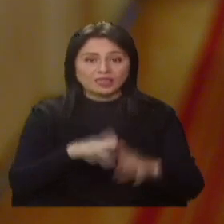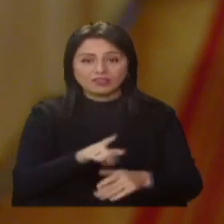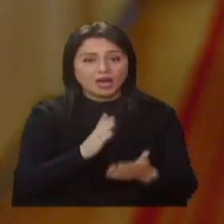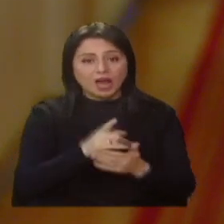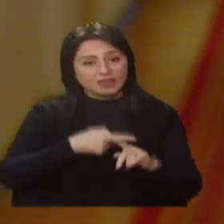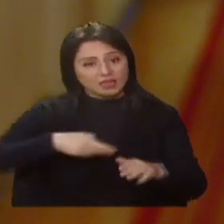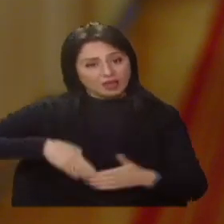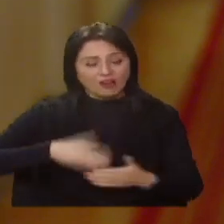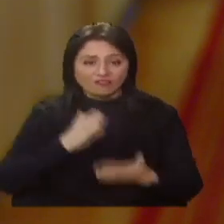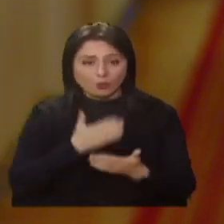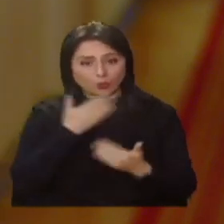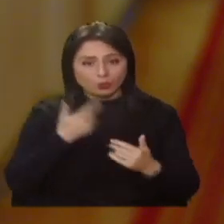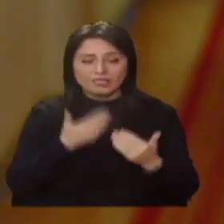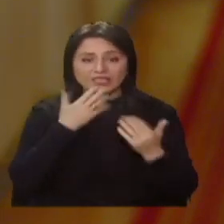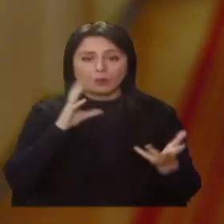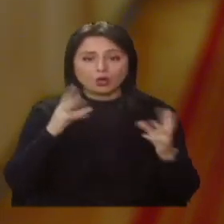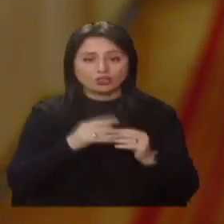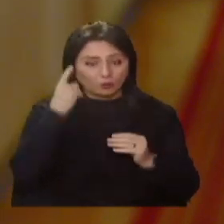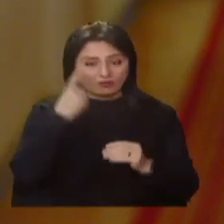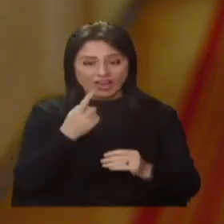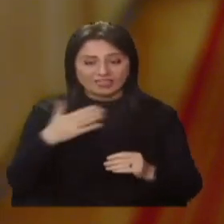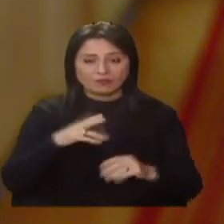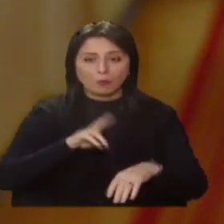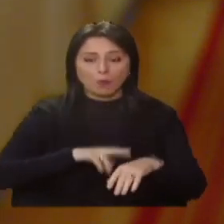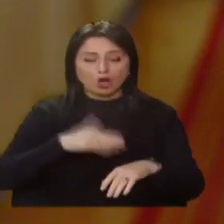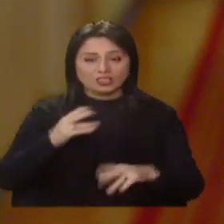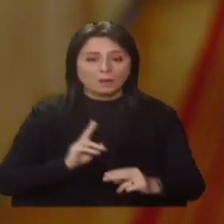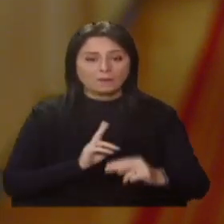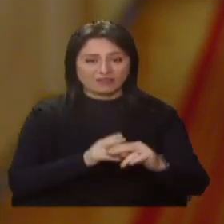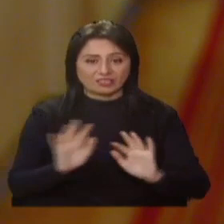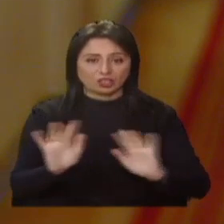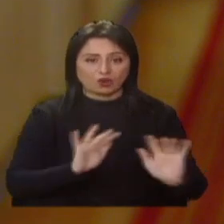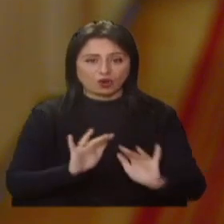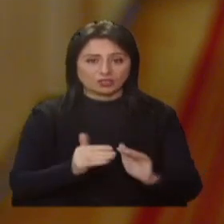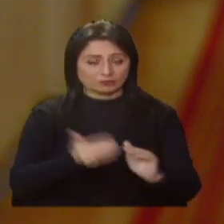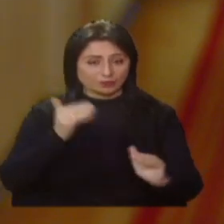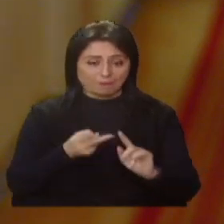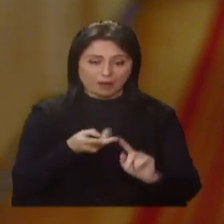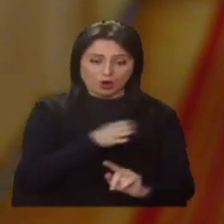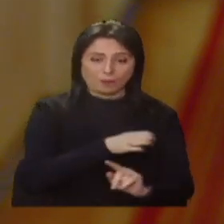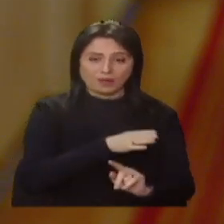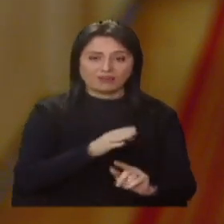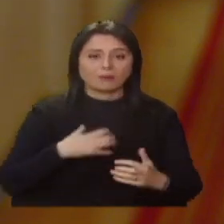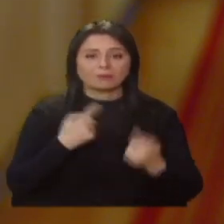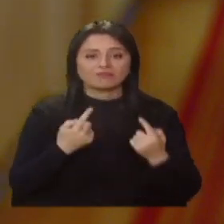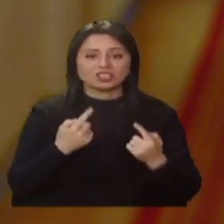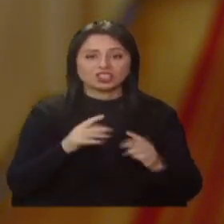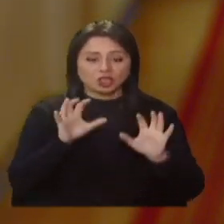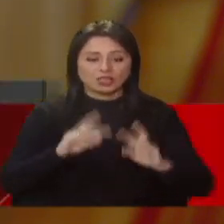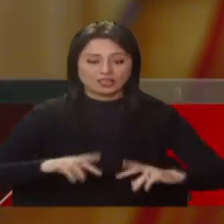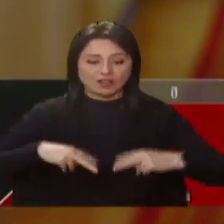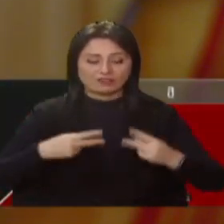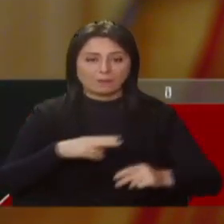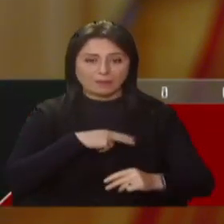არ აქვს დანა და საბოლოო ჯამში ფიქრობთ რომ ერთი სხვი პოლიციის ხვიდან პრევენციული ღონისძიების განხორციელება მეორე სხვი მნიშვნელოვანი საკანონმდებლო ცვლილებები